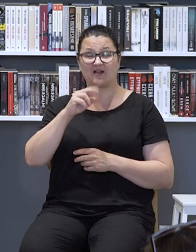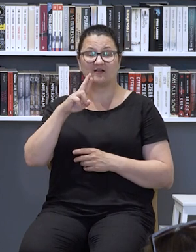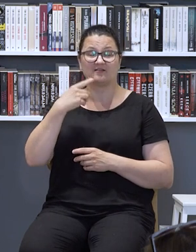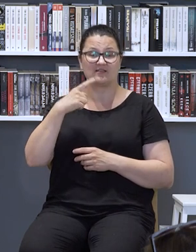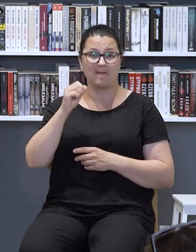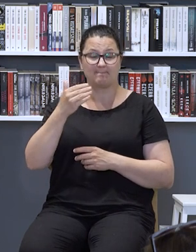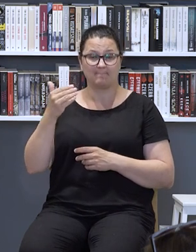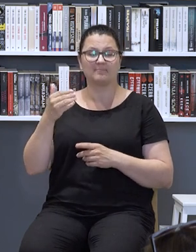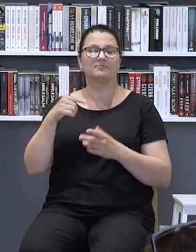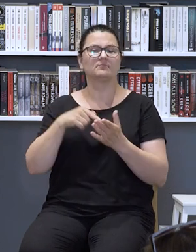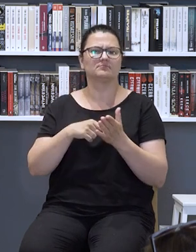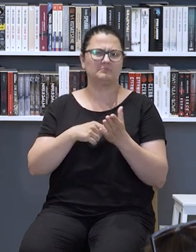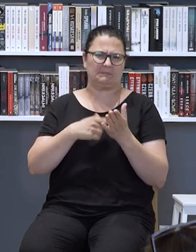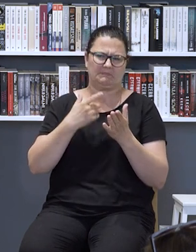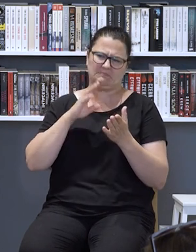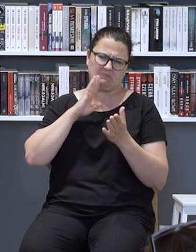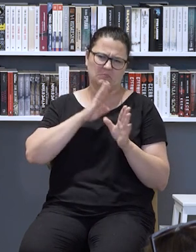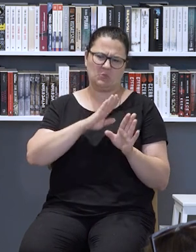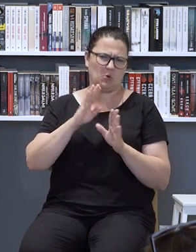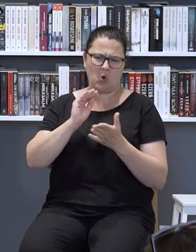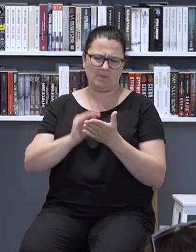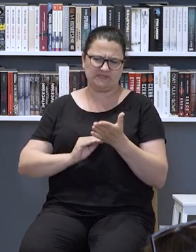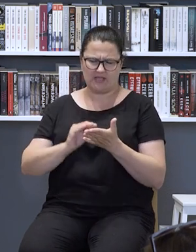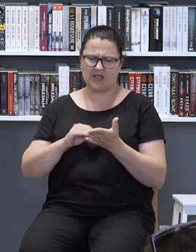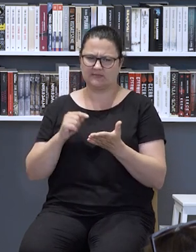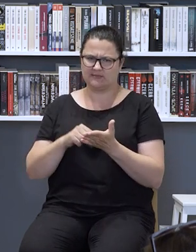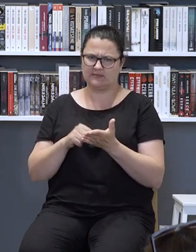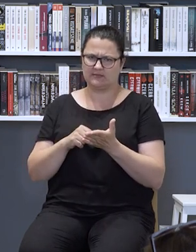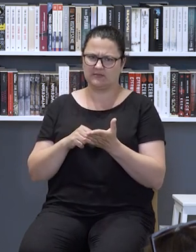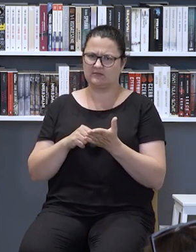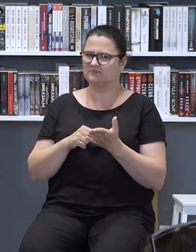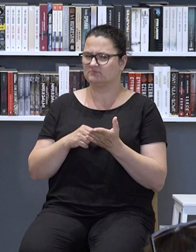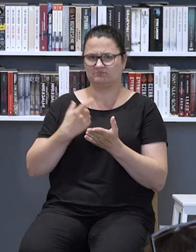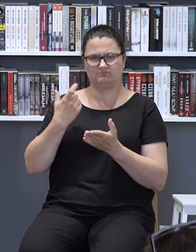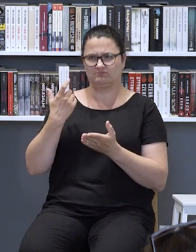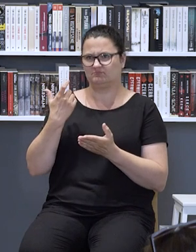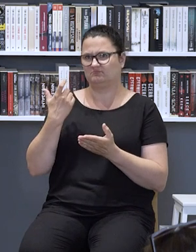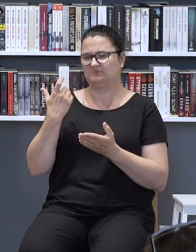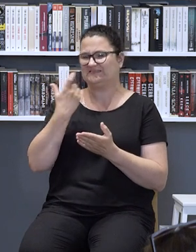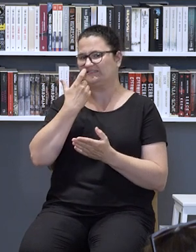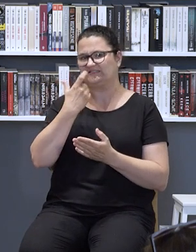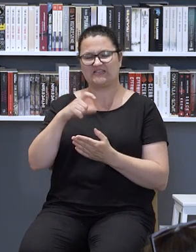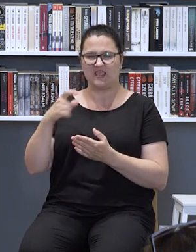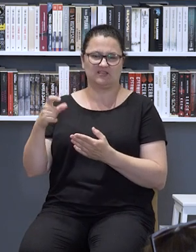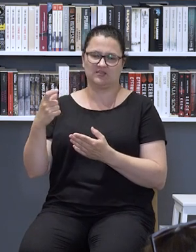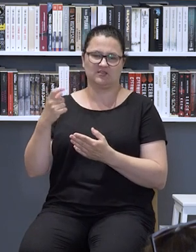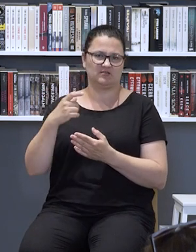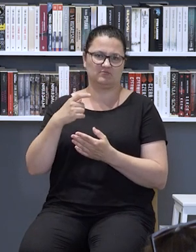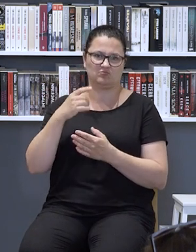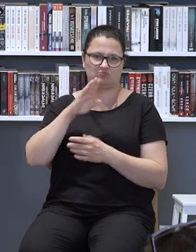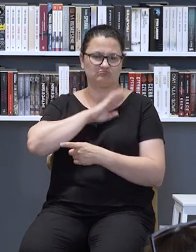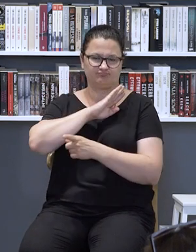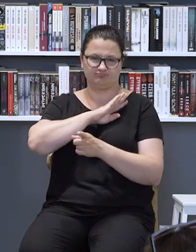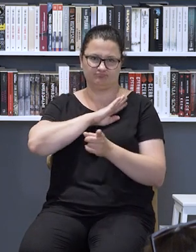no tak jak jest mniej więcej opisane, tak? To były setki ofiar. Nie mieli